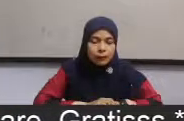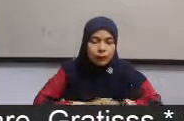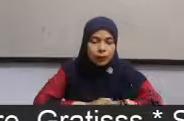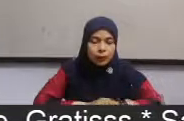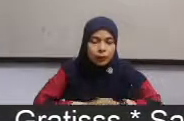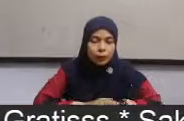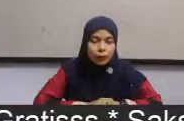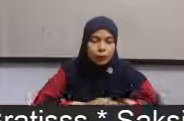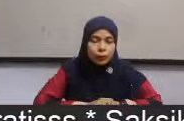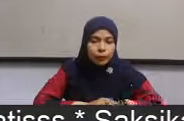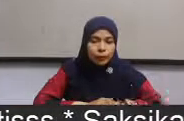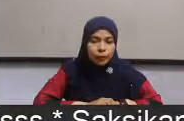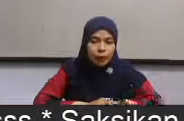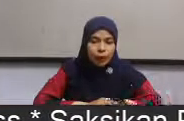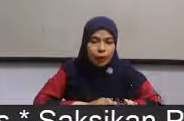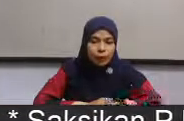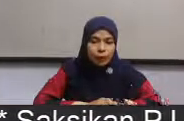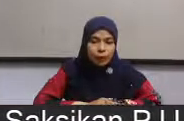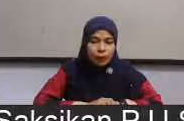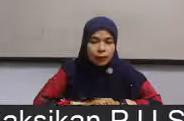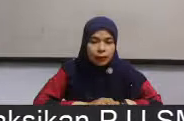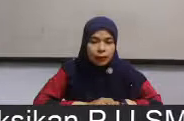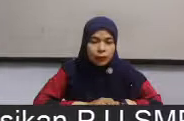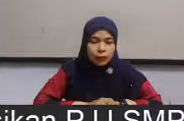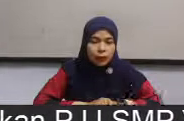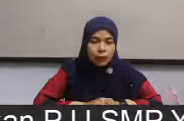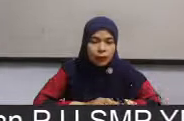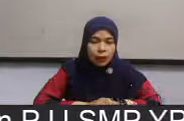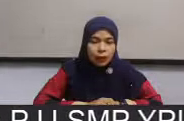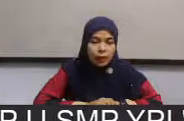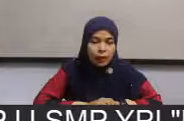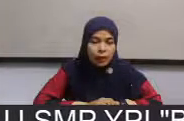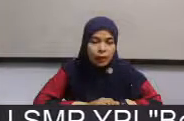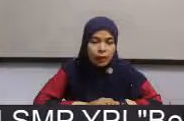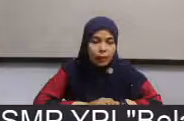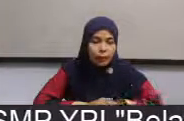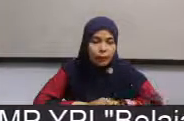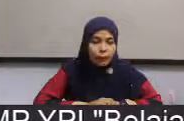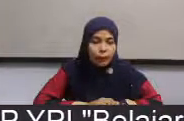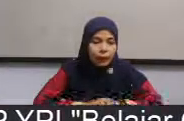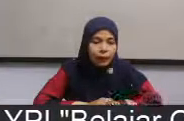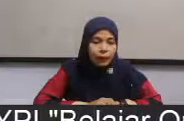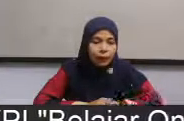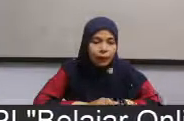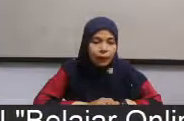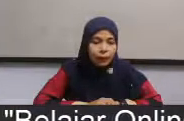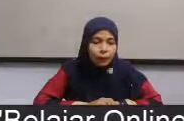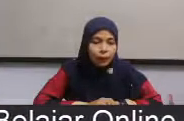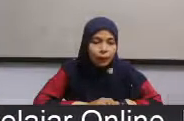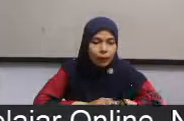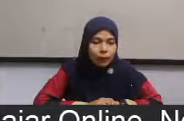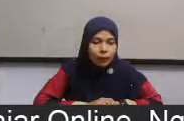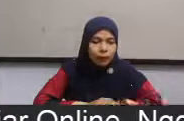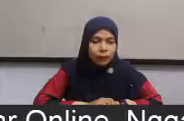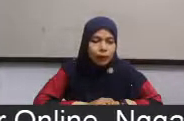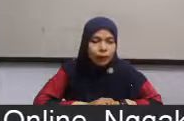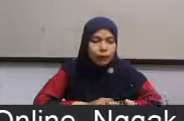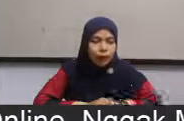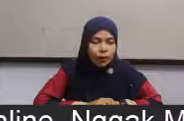Hai Jazuli tuh dah kelihatan ganteng sholeh yang lainnya Opik Opik